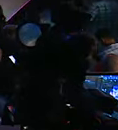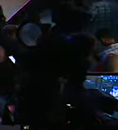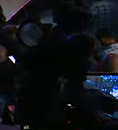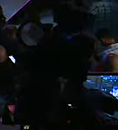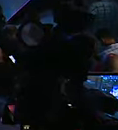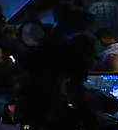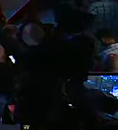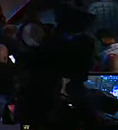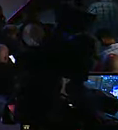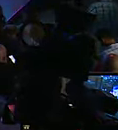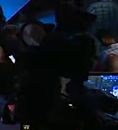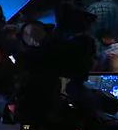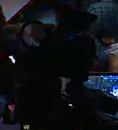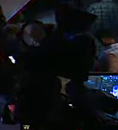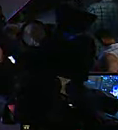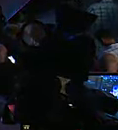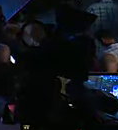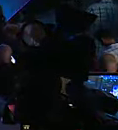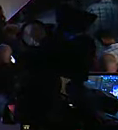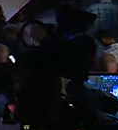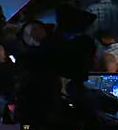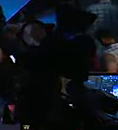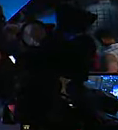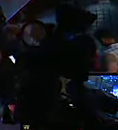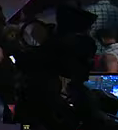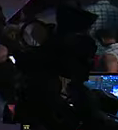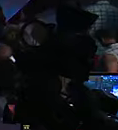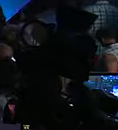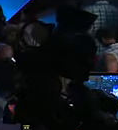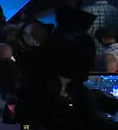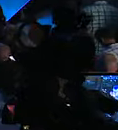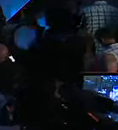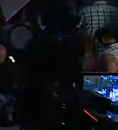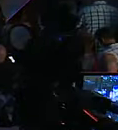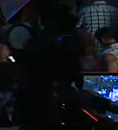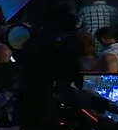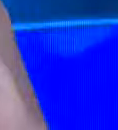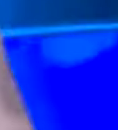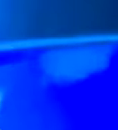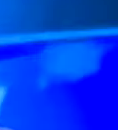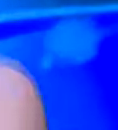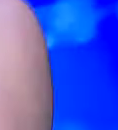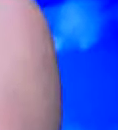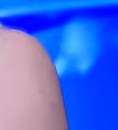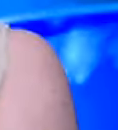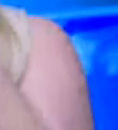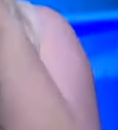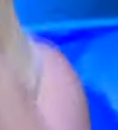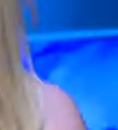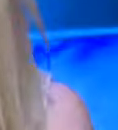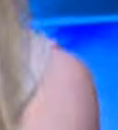wybrać mogę, dobrze mi czy źle. Tak to nie trudne